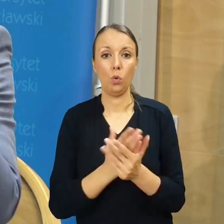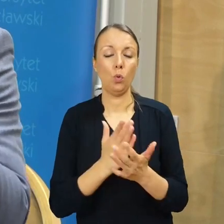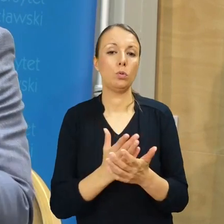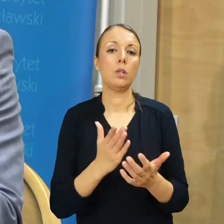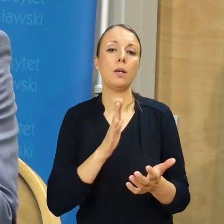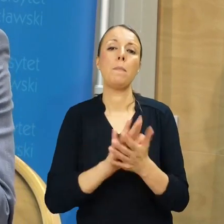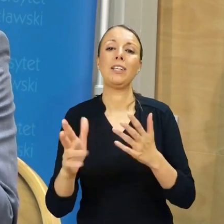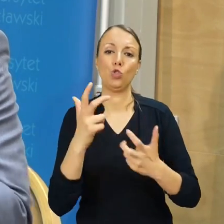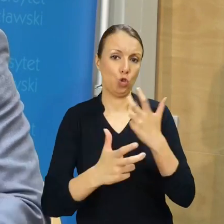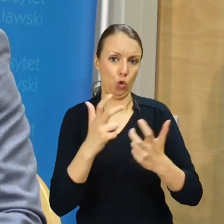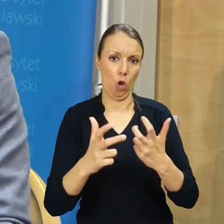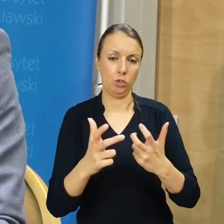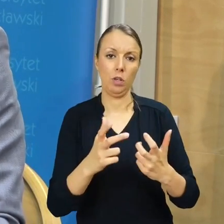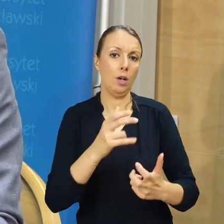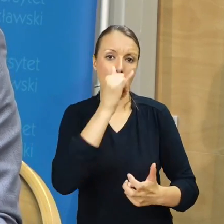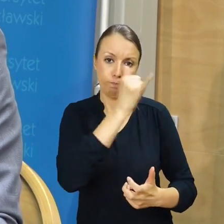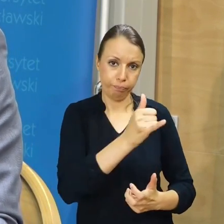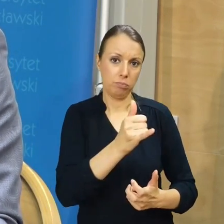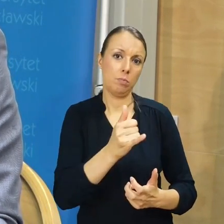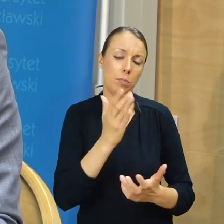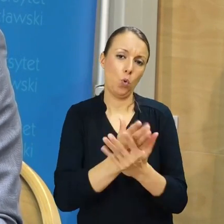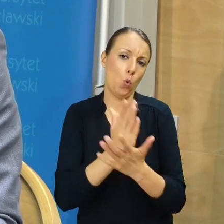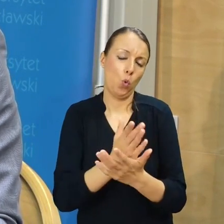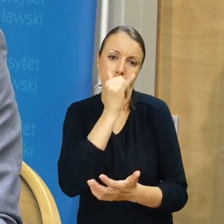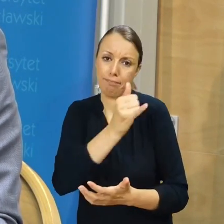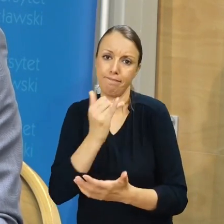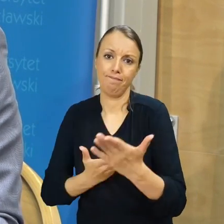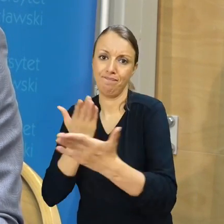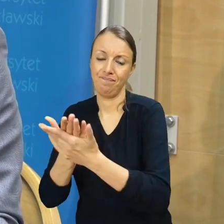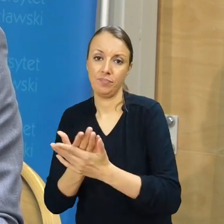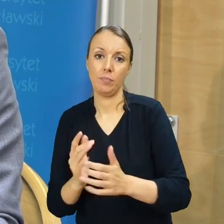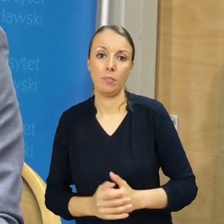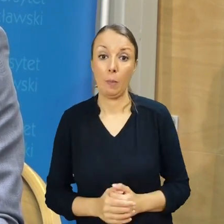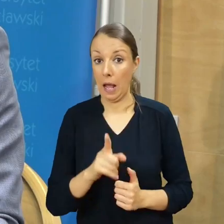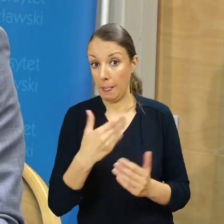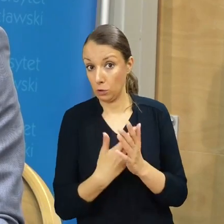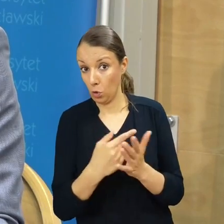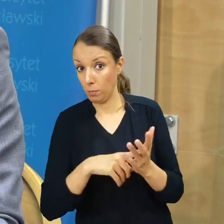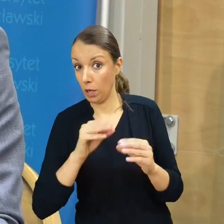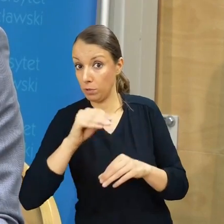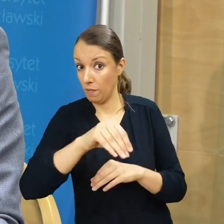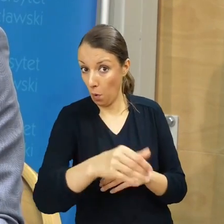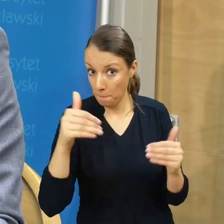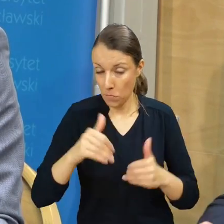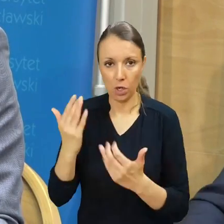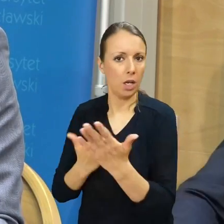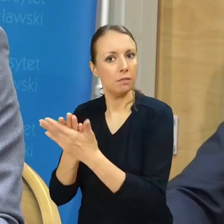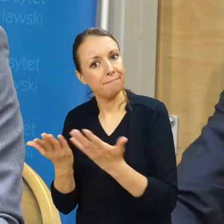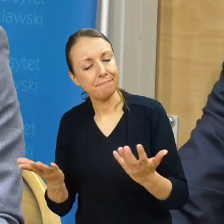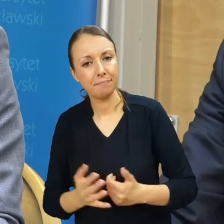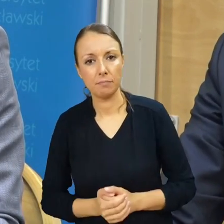mamy granicę. Ale pytanie, czy ja nie mógłbym zaskarżyć tutaj przewlekłości? Oczywiście nie opierając się tutaj absolutnie na